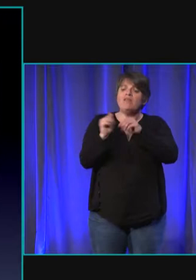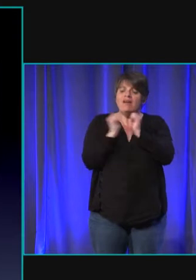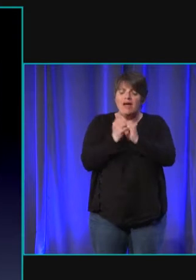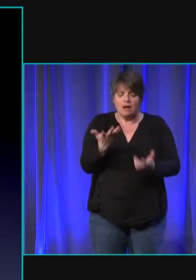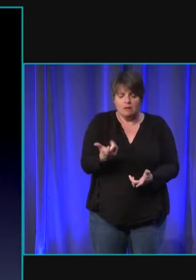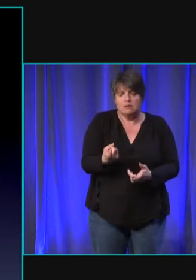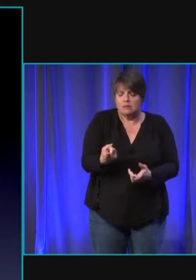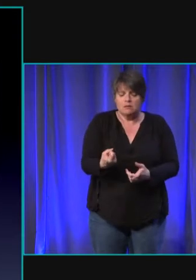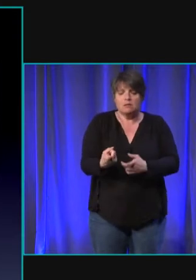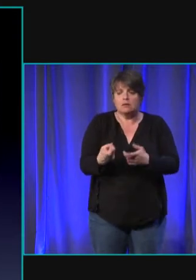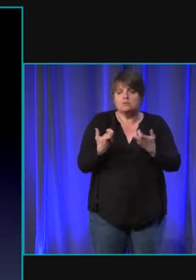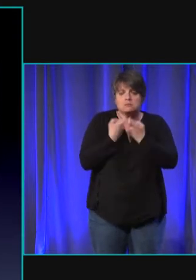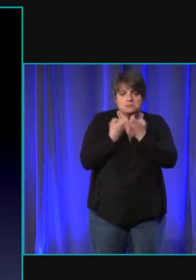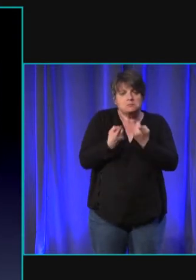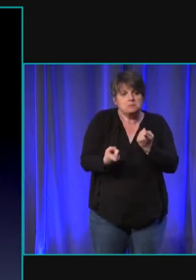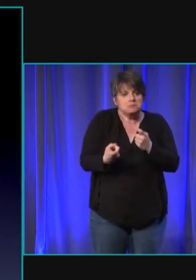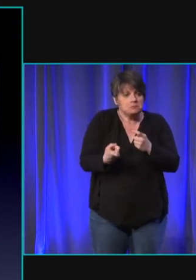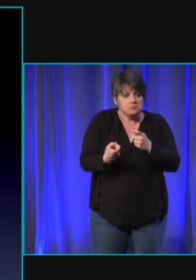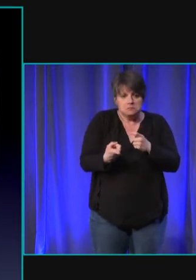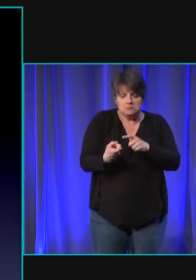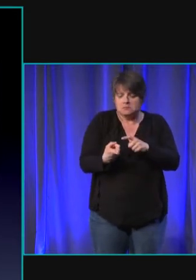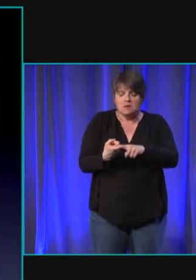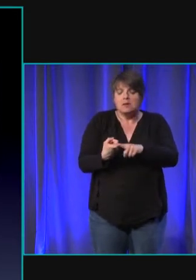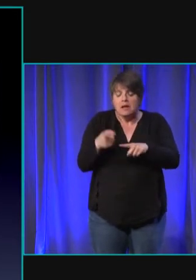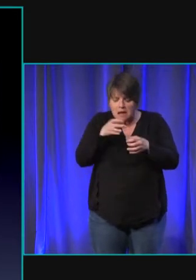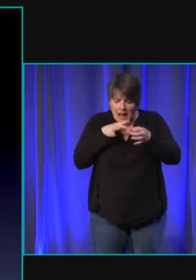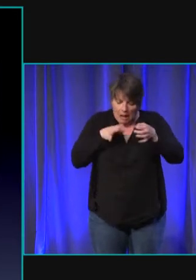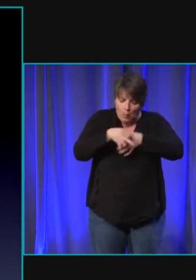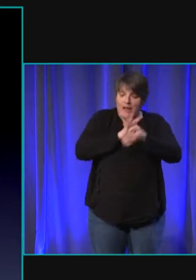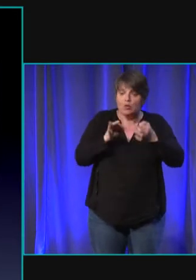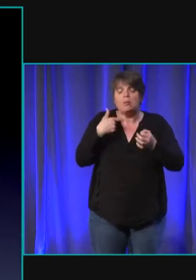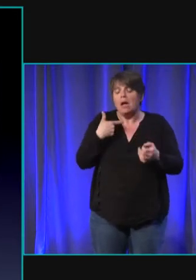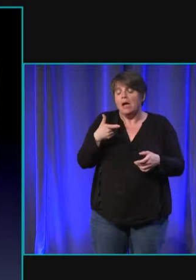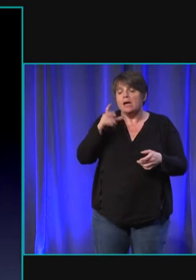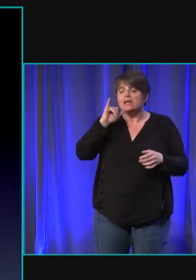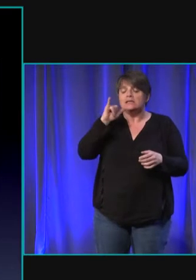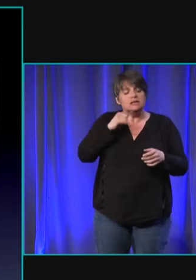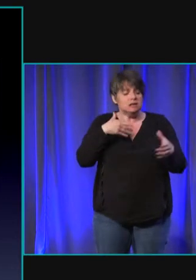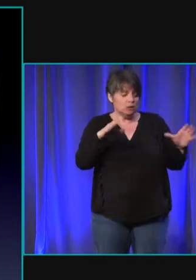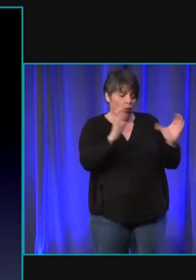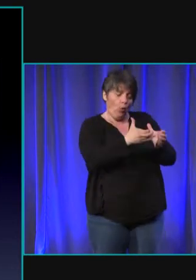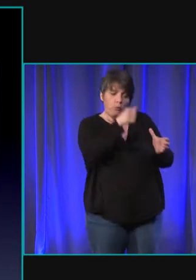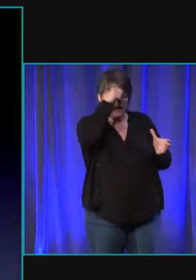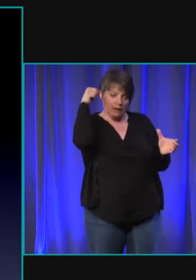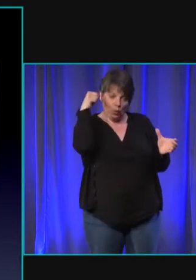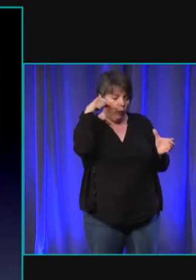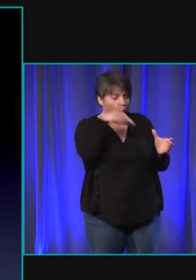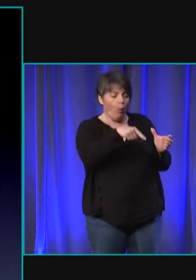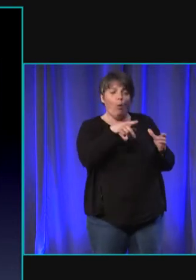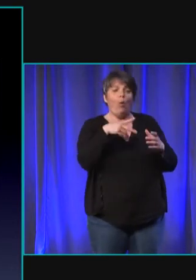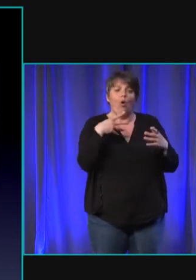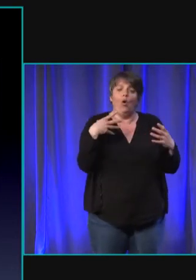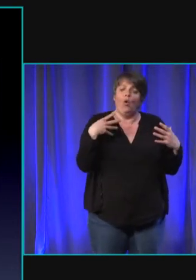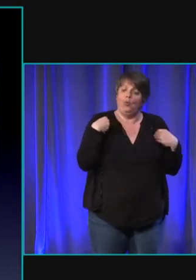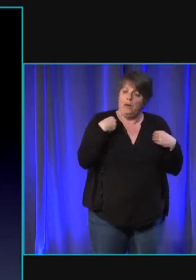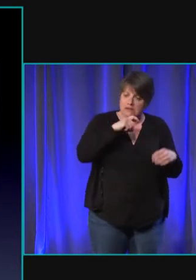cette fameuse molécule qui est la phosphocréatine. On a étudié des garçons qui sont prépubères et puis des jeunes hommes. Et vous voyez que sur la phase